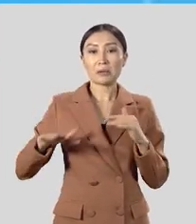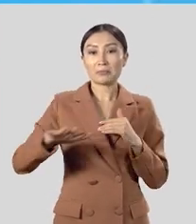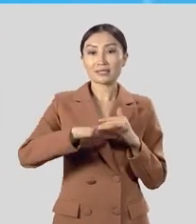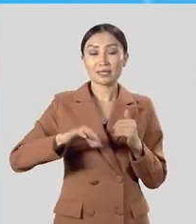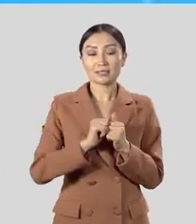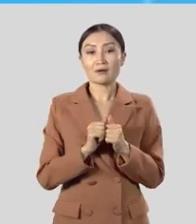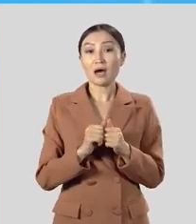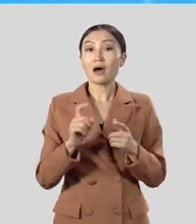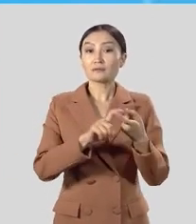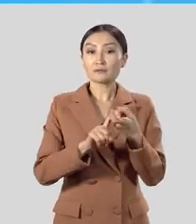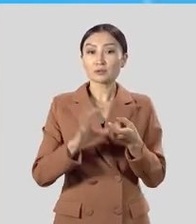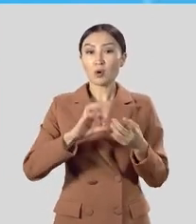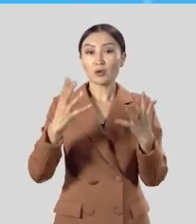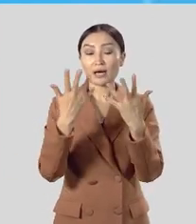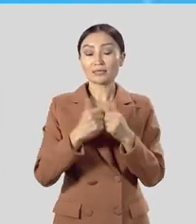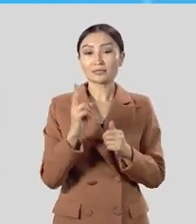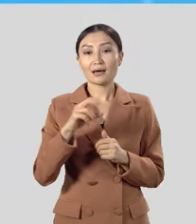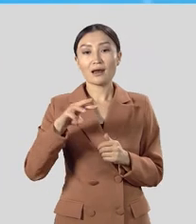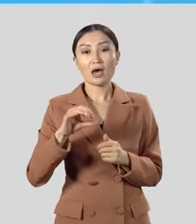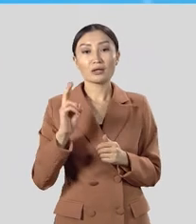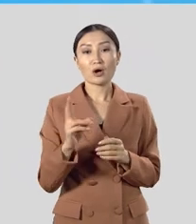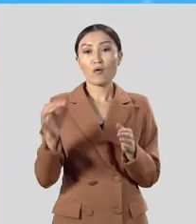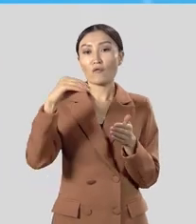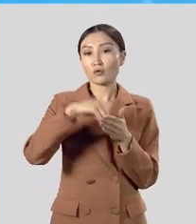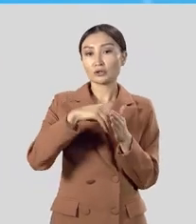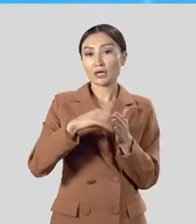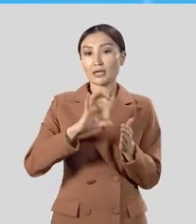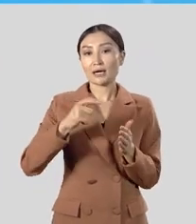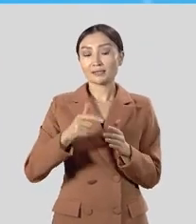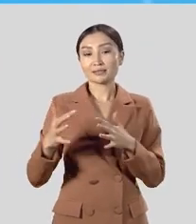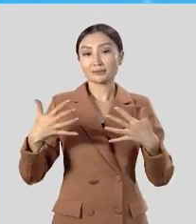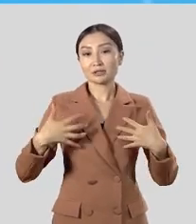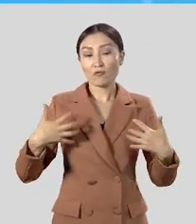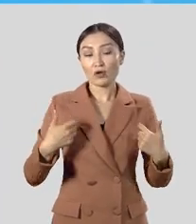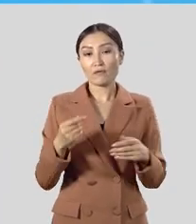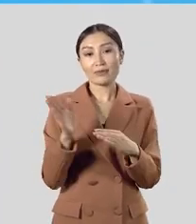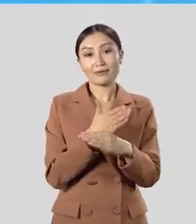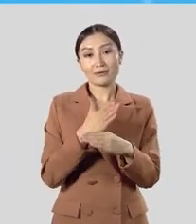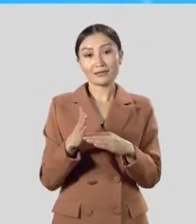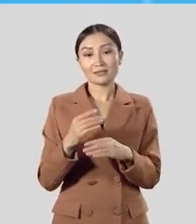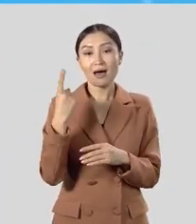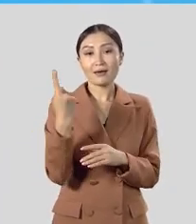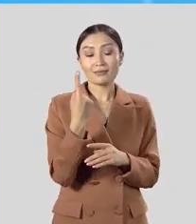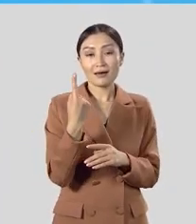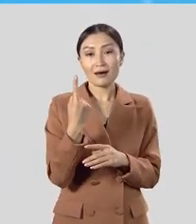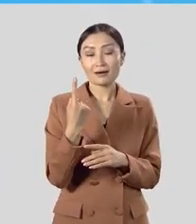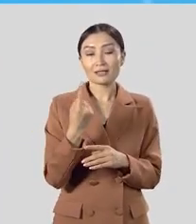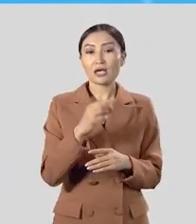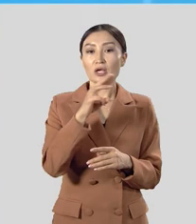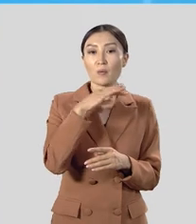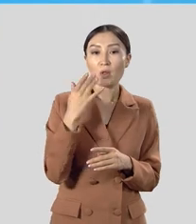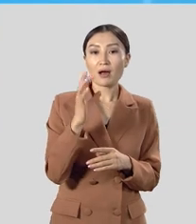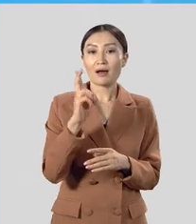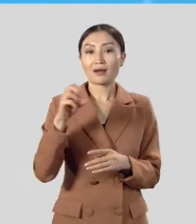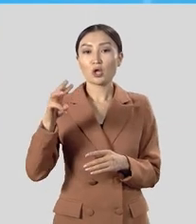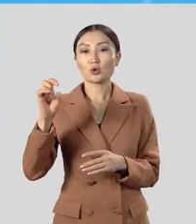В зависимости от количества клеток, которые включает организм животного, они делятся на одноклеточные и